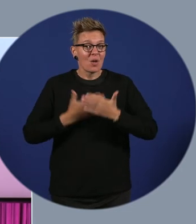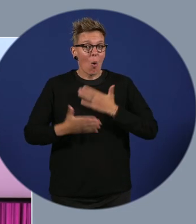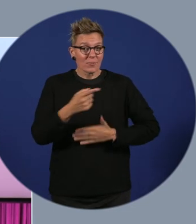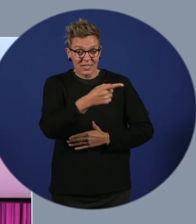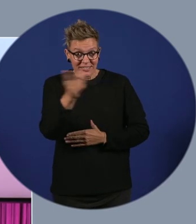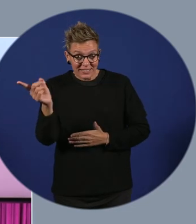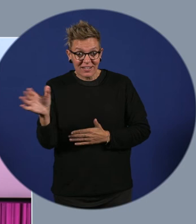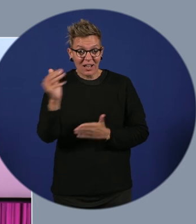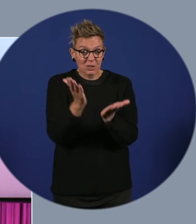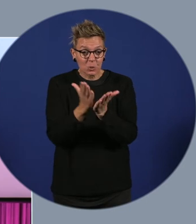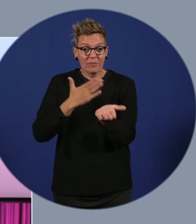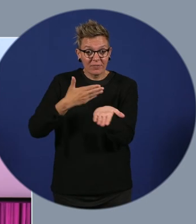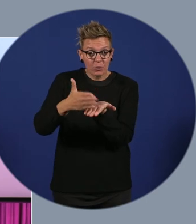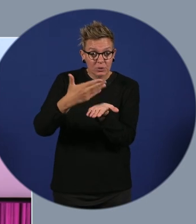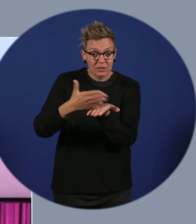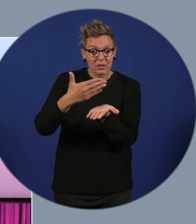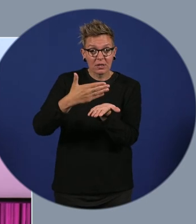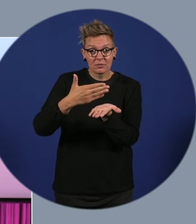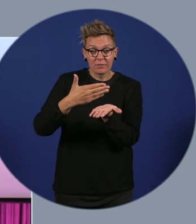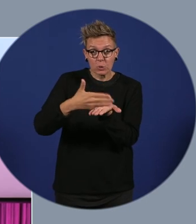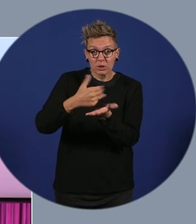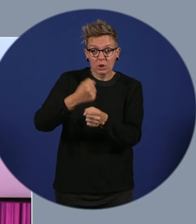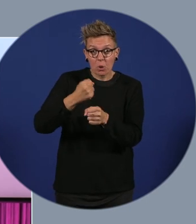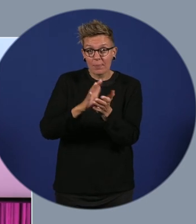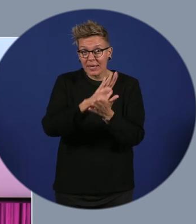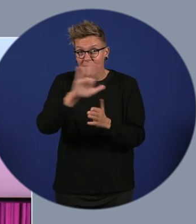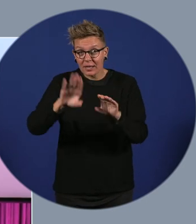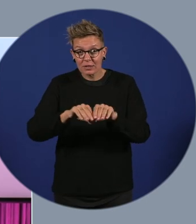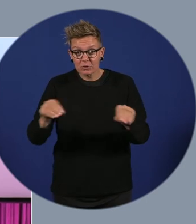på skolorna vill bygga vidare på era resultat också. Och att ni